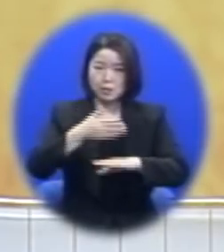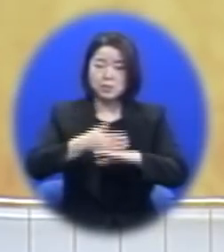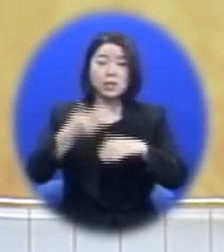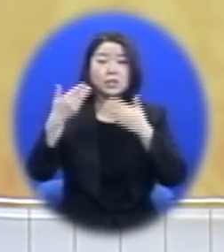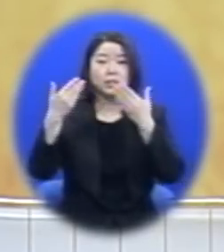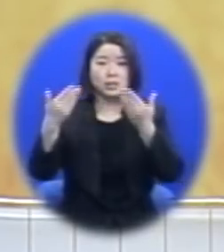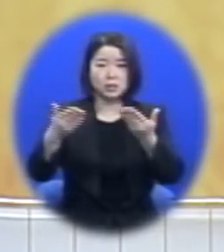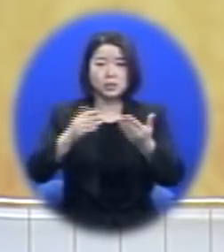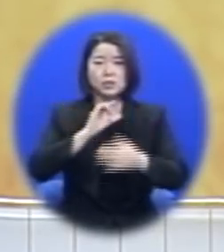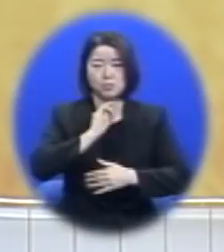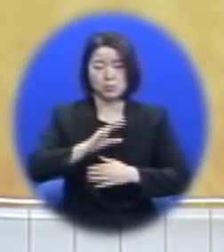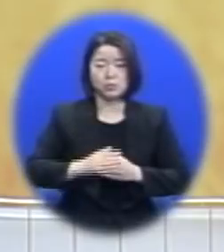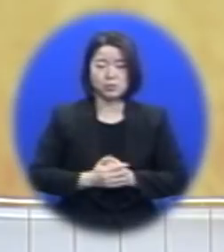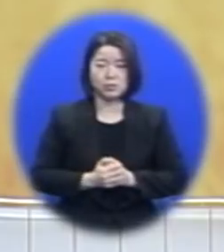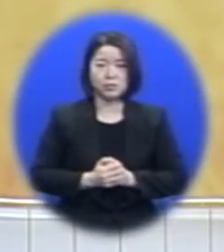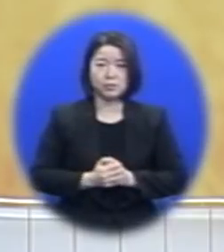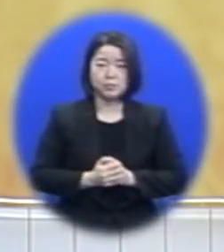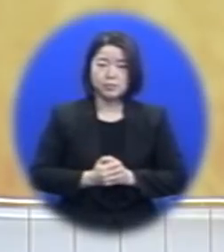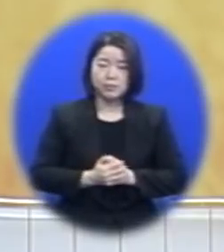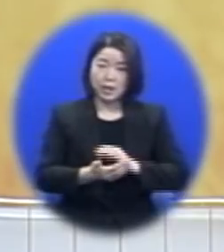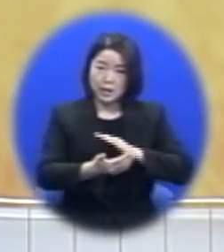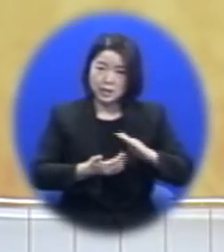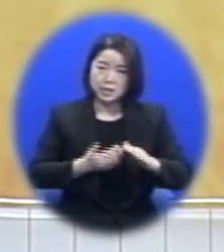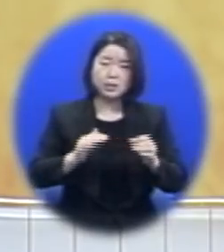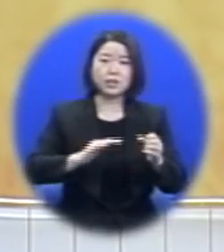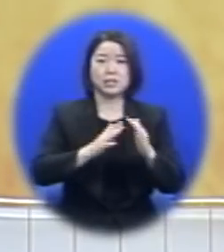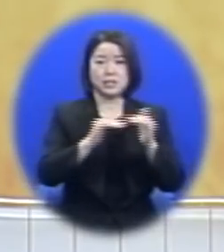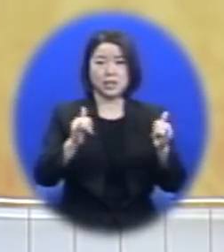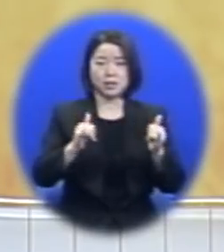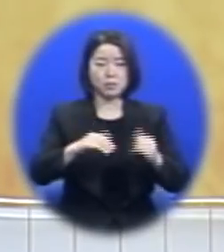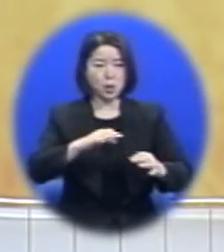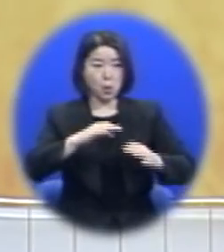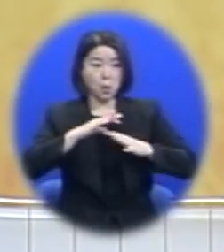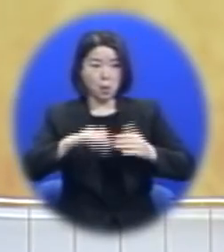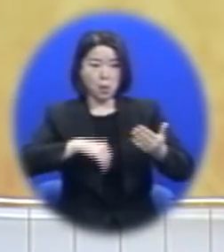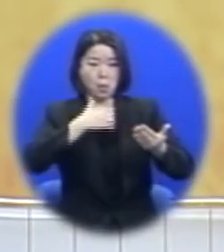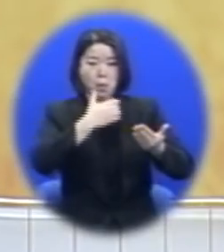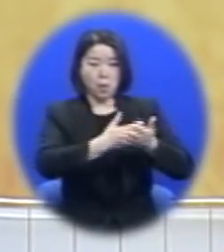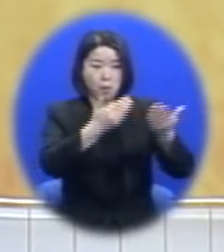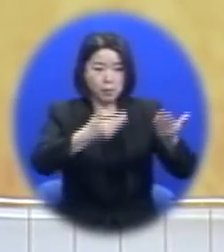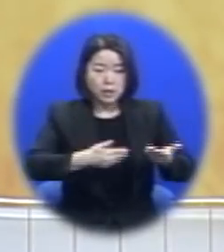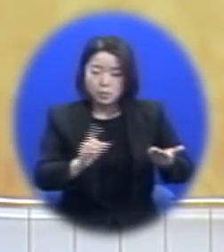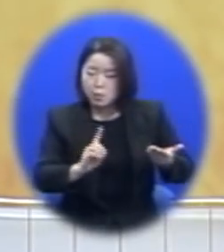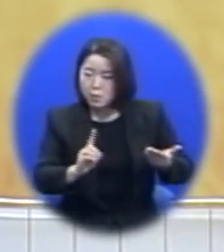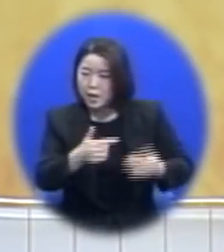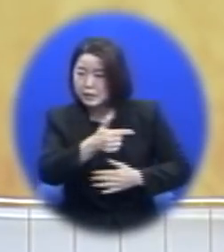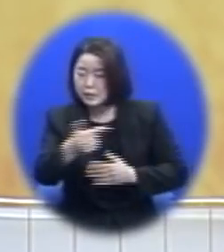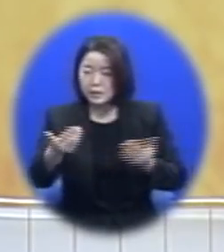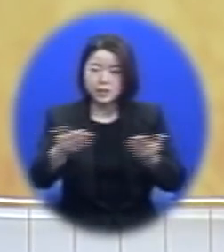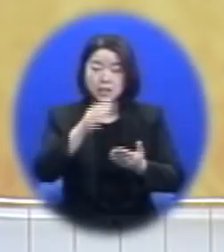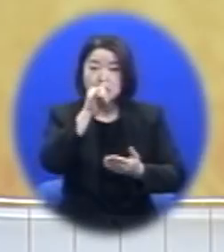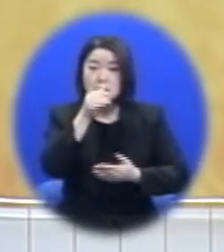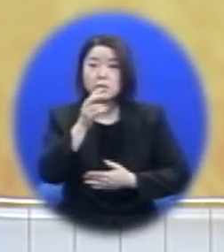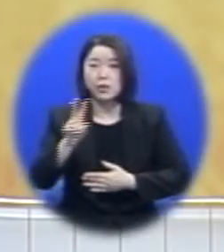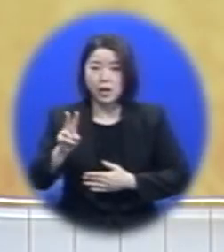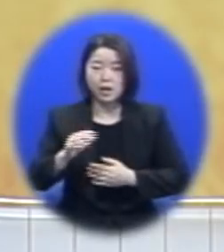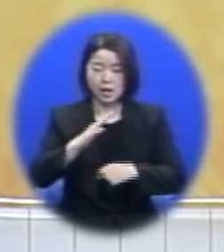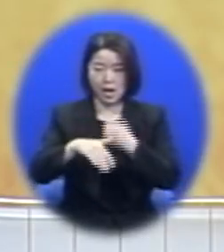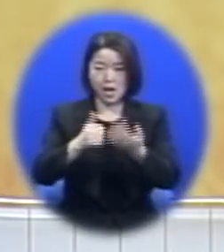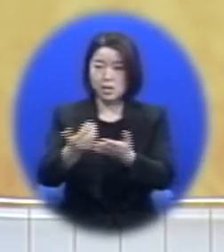것이 전부입니다. 이전에는 사람들이 놀라고 감동받을 뭔가 대단한 일이 있어야